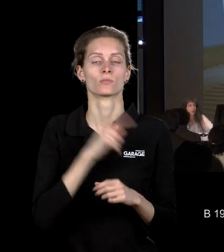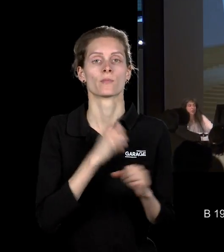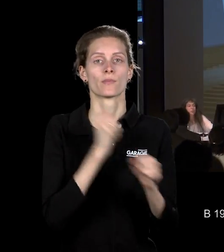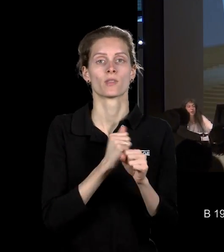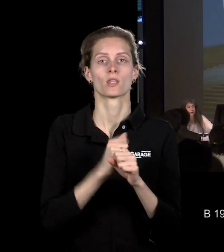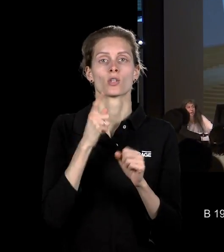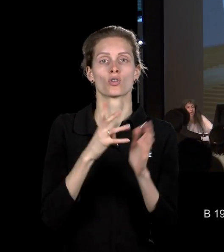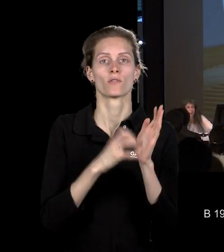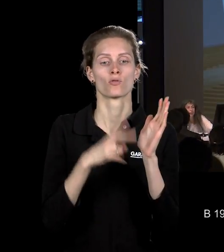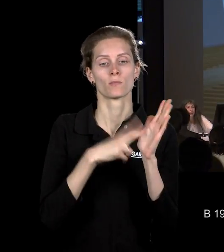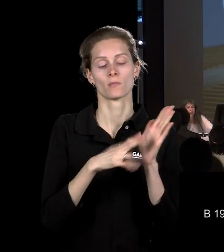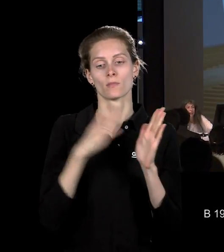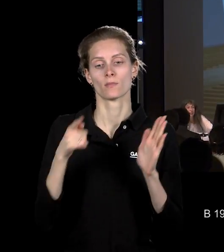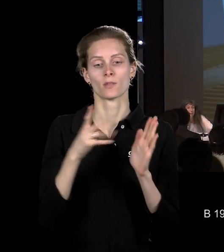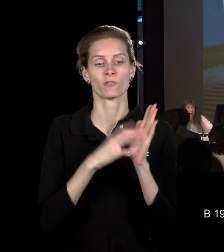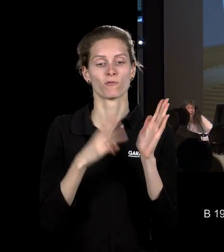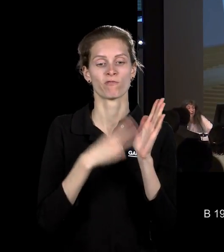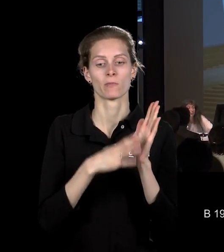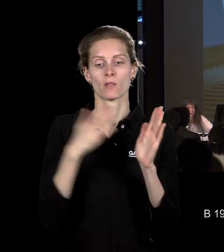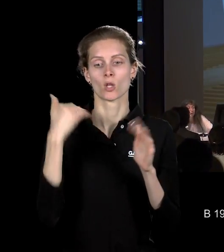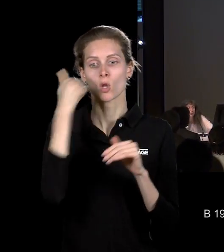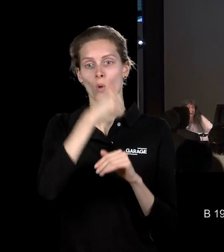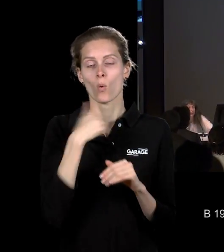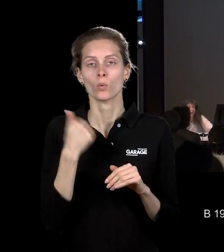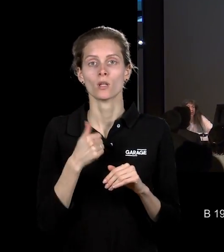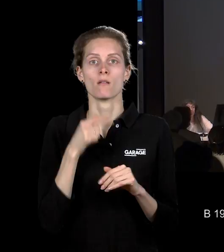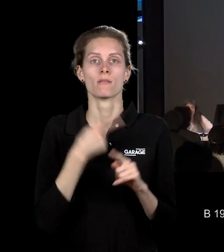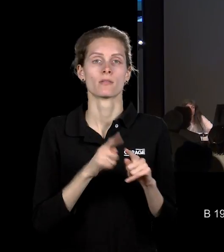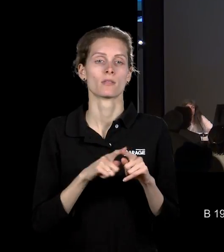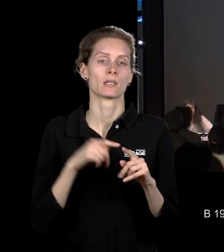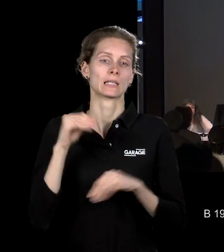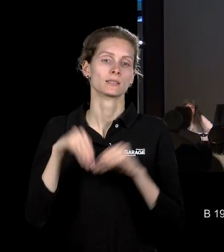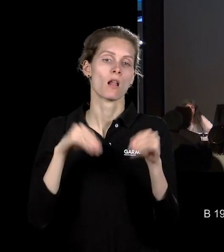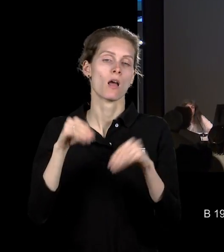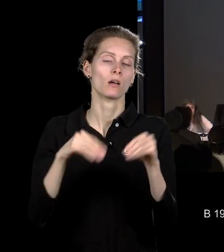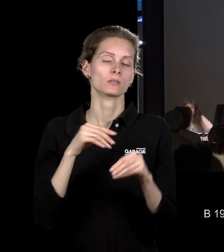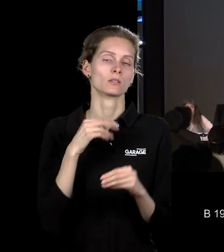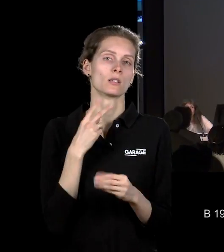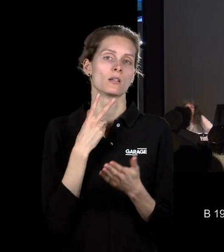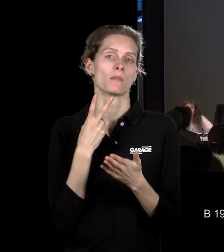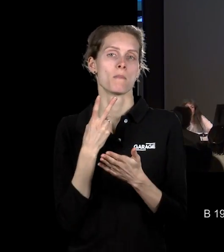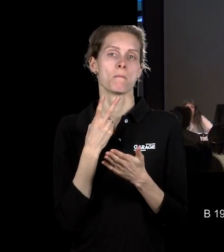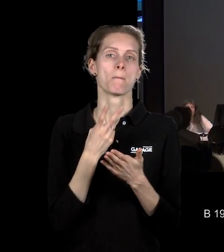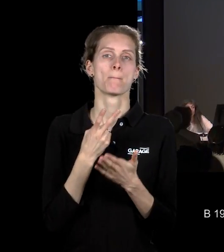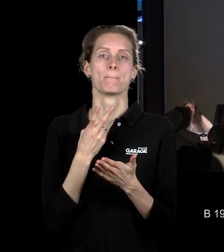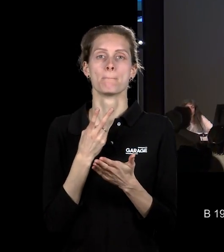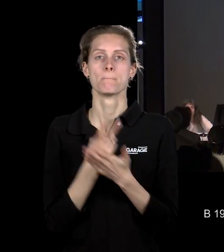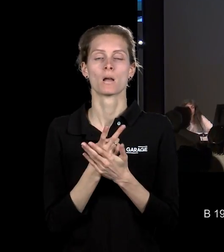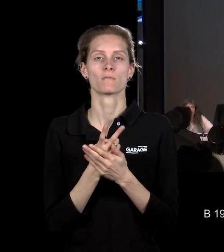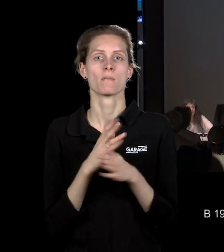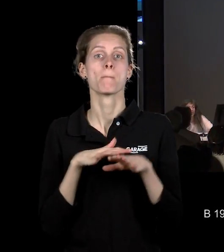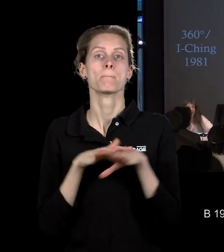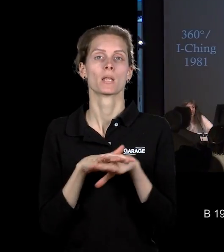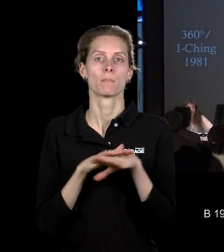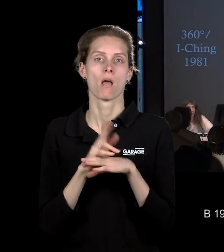делает в 70-е, 80-е годы, это 90-е, это вот такие вот инсталляции, представляющие собой наглядную